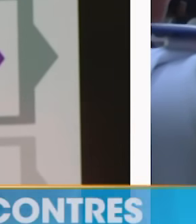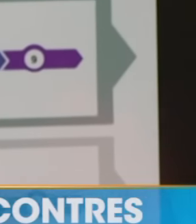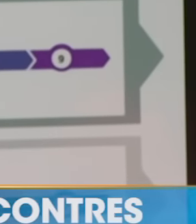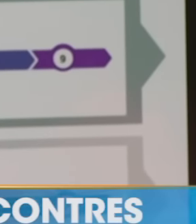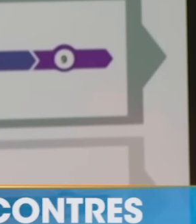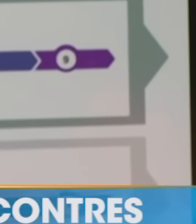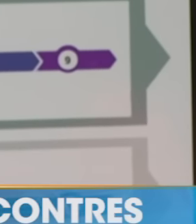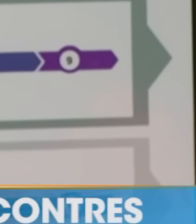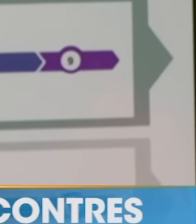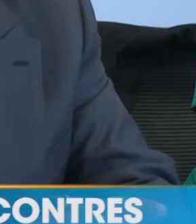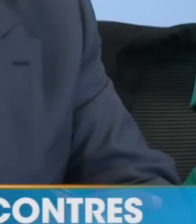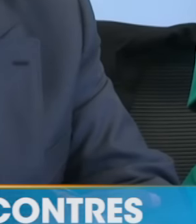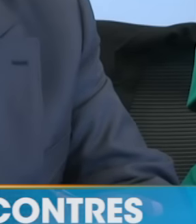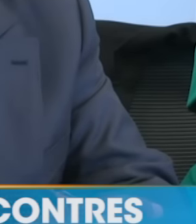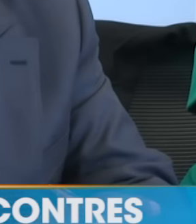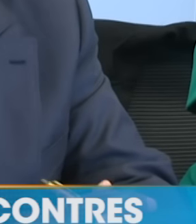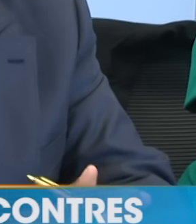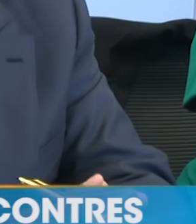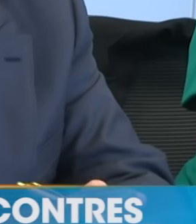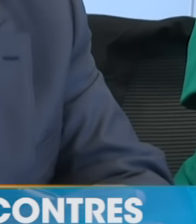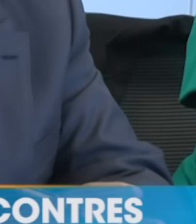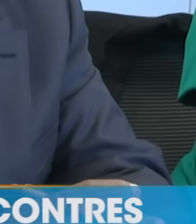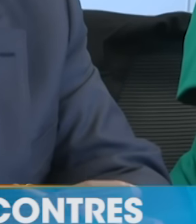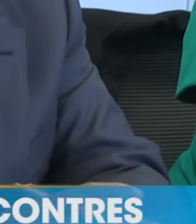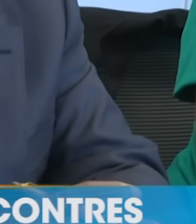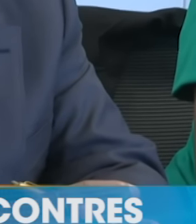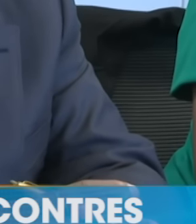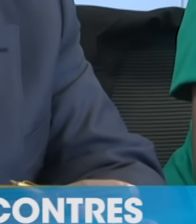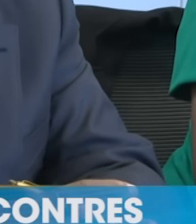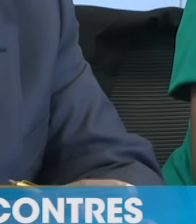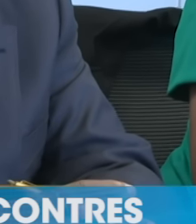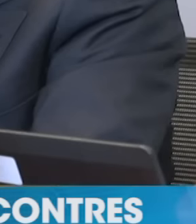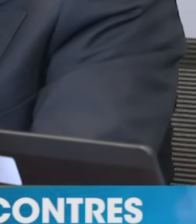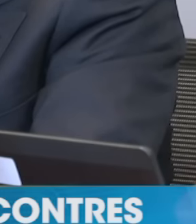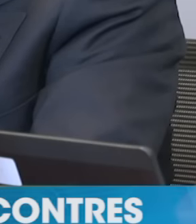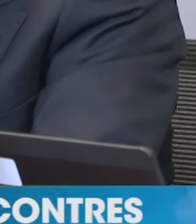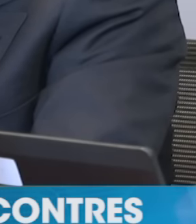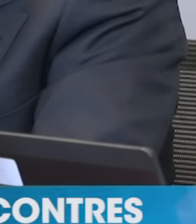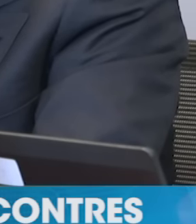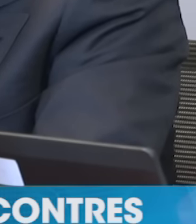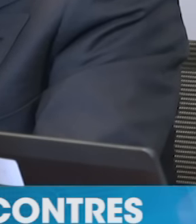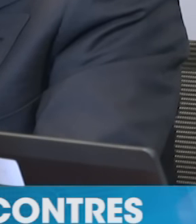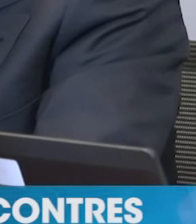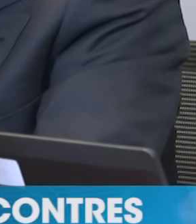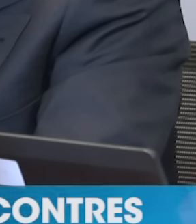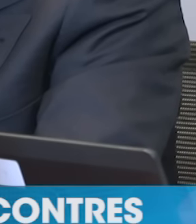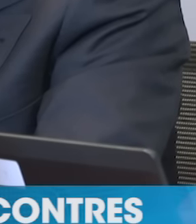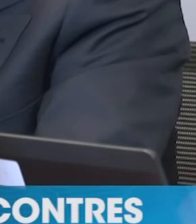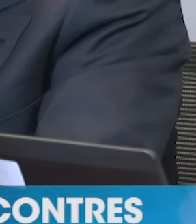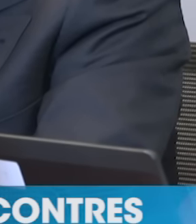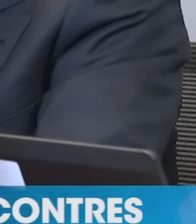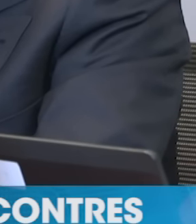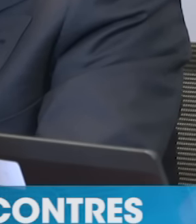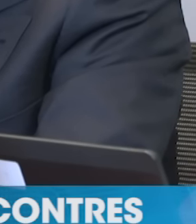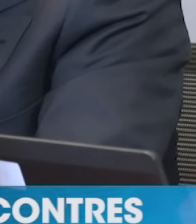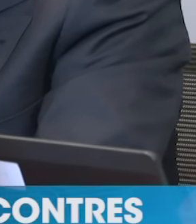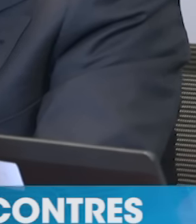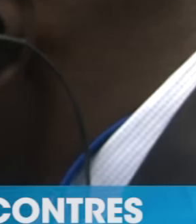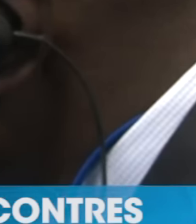En marge du 7e forum sur le financement de la santé auquel il prend part, le ministre de l'Emploi et de la Protection sociale, Adama Camara, a eu